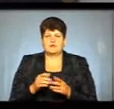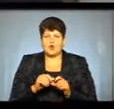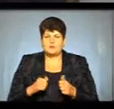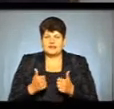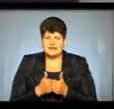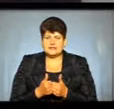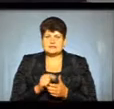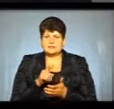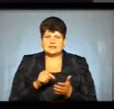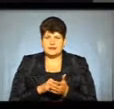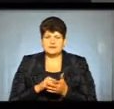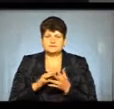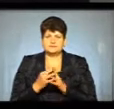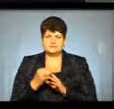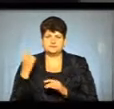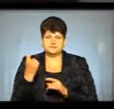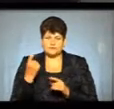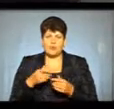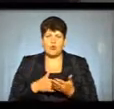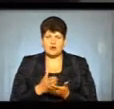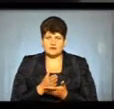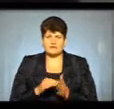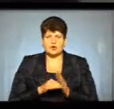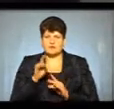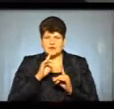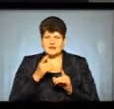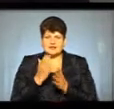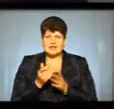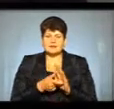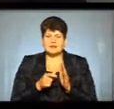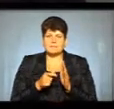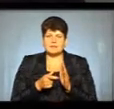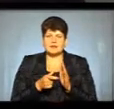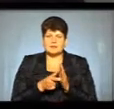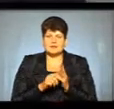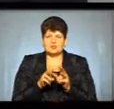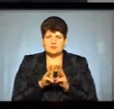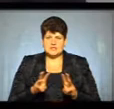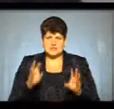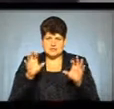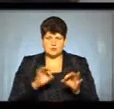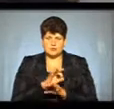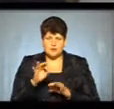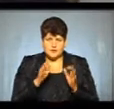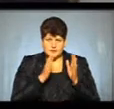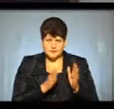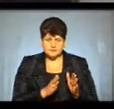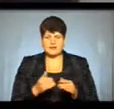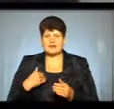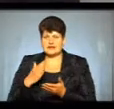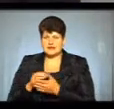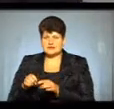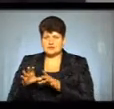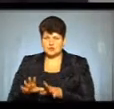Верховній Раді зареєстрований кабмінівський законопроект, як ми всі знаємо, 2178, і зареєстровано 10